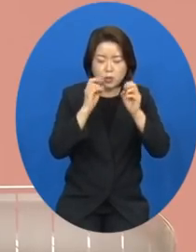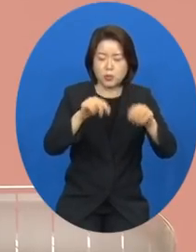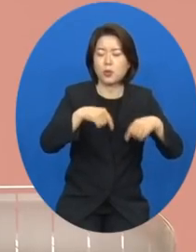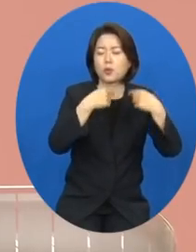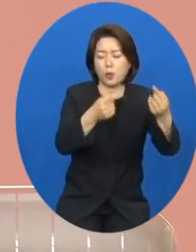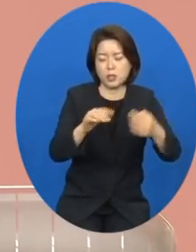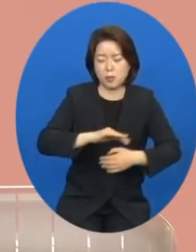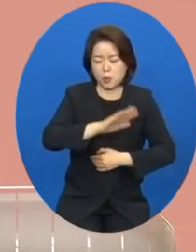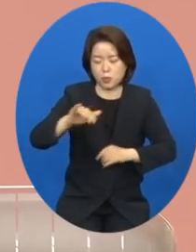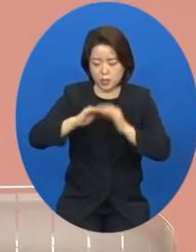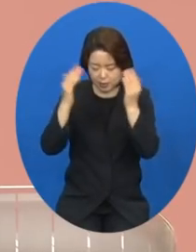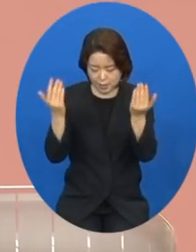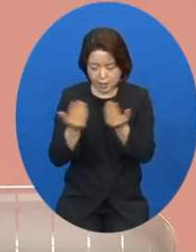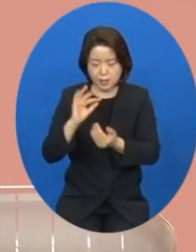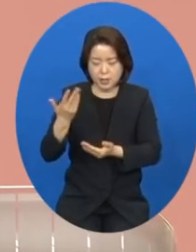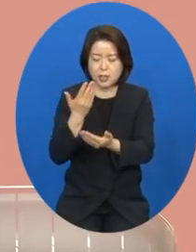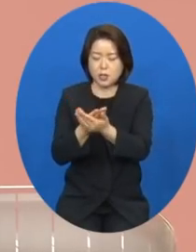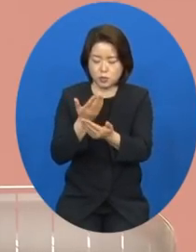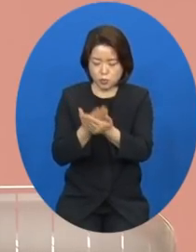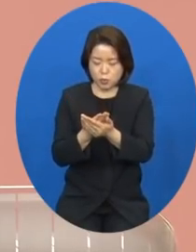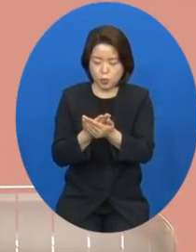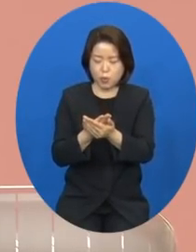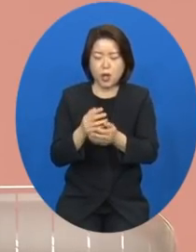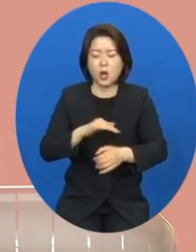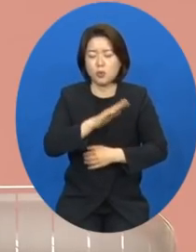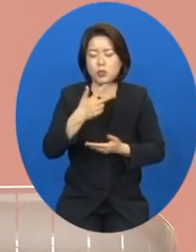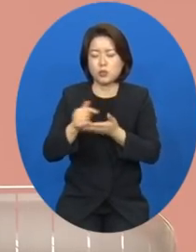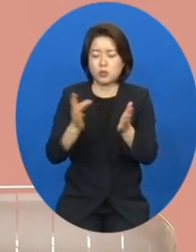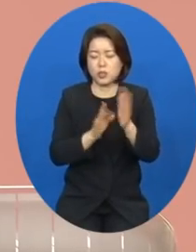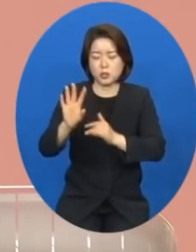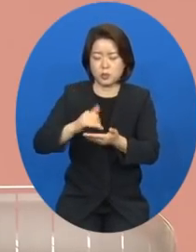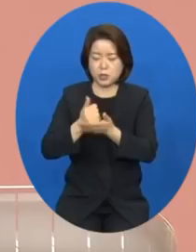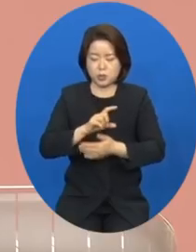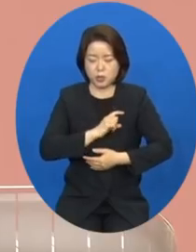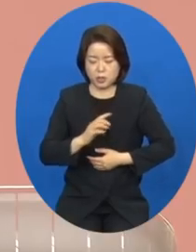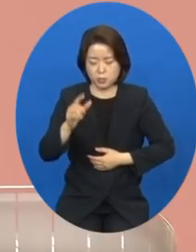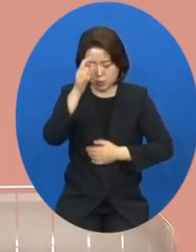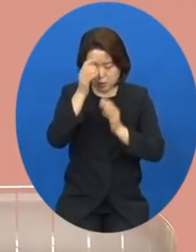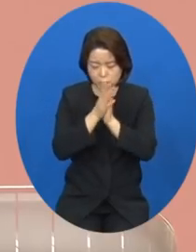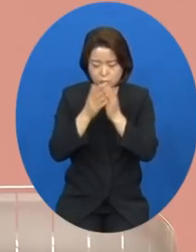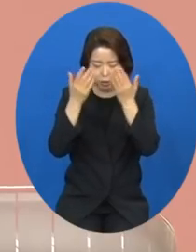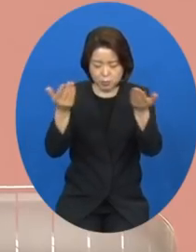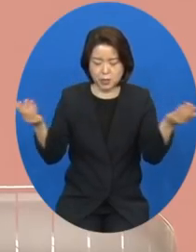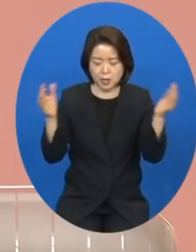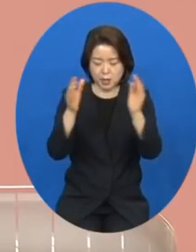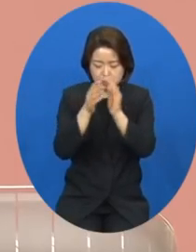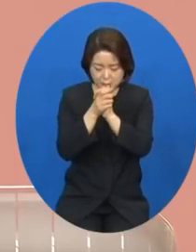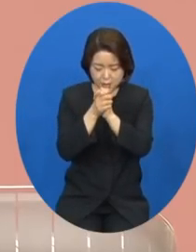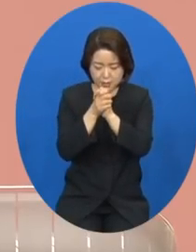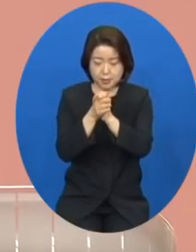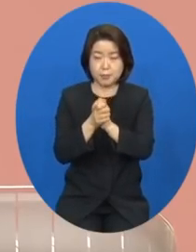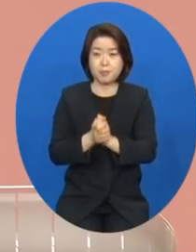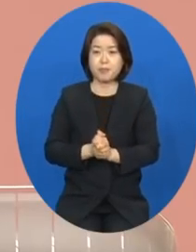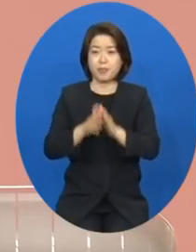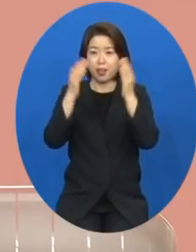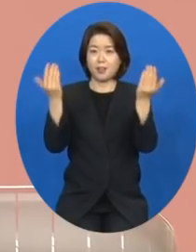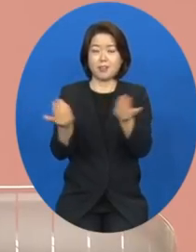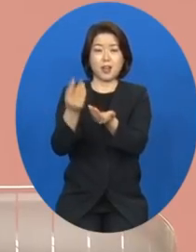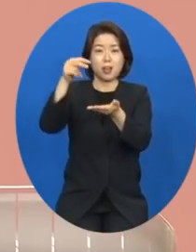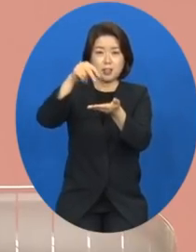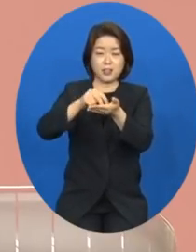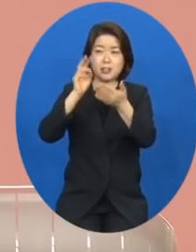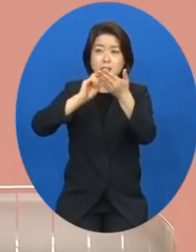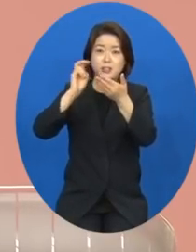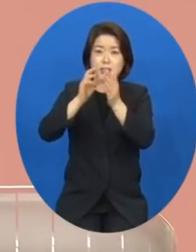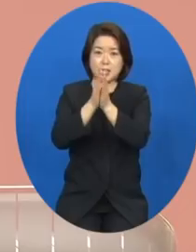우리 모두가 되게 하여 쯤 있었고 것까지 우리 주 예수 그리스도의 이름으로 기도드립니다 아멘 우리 다같이 일어나셔서 우리